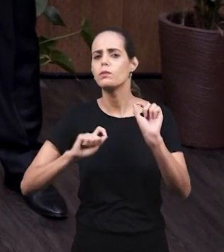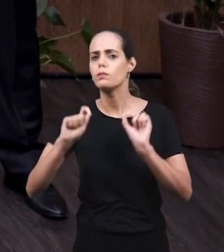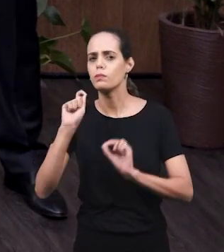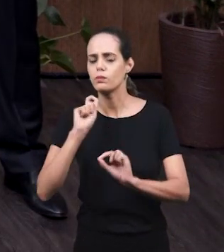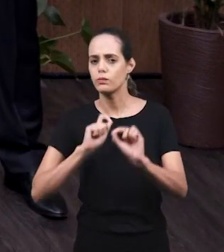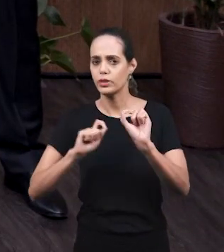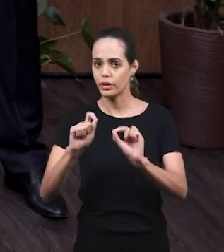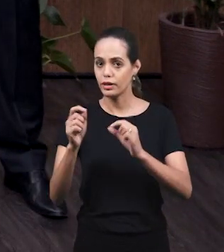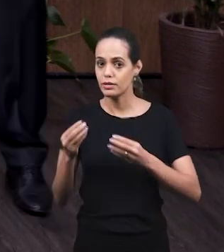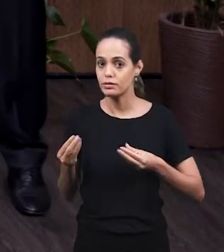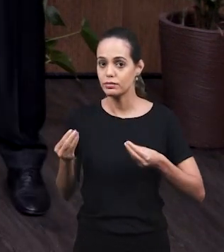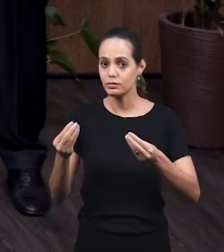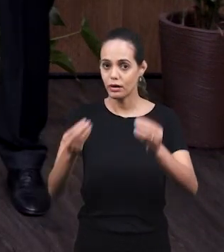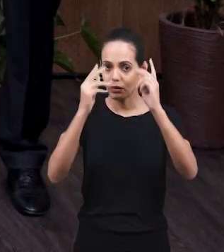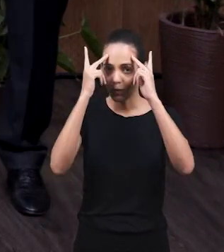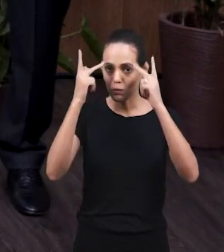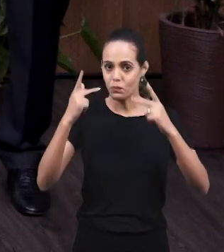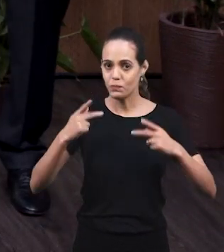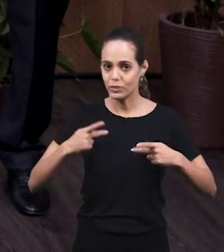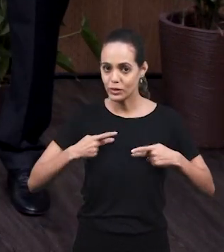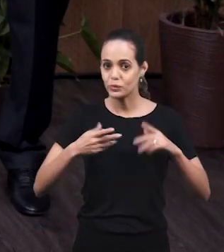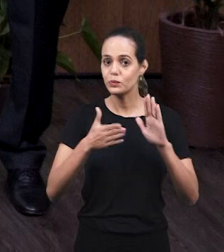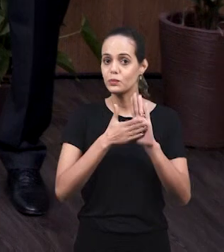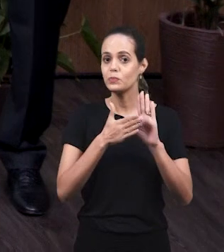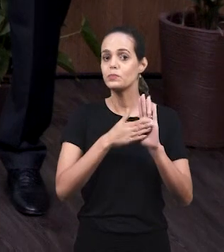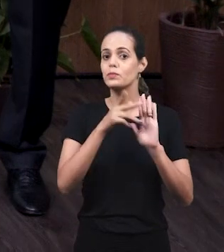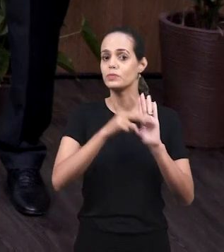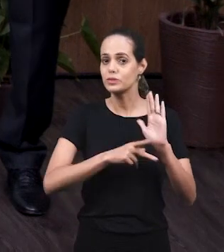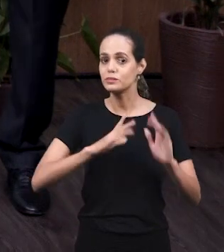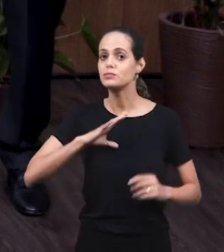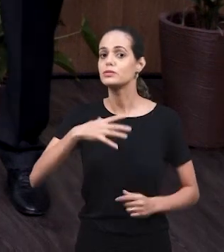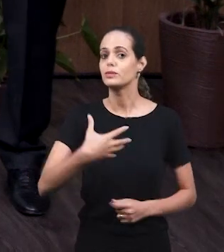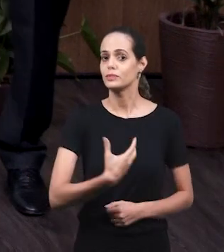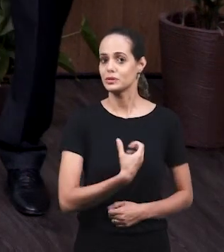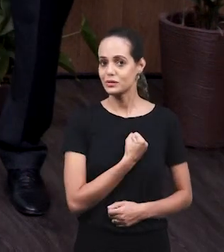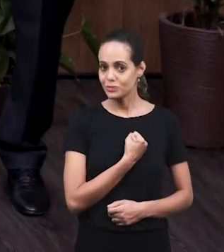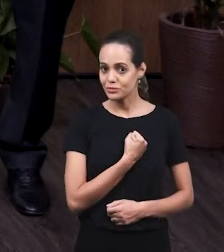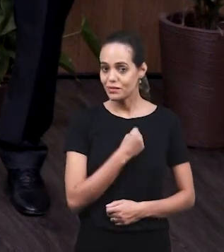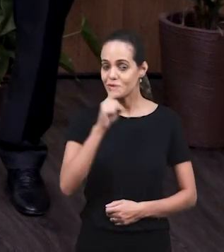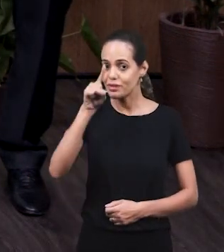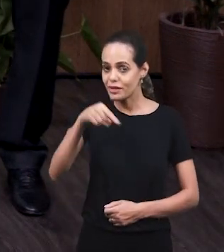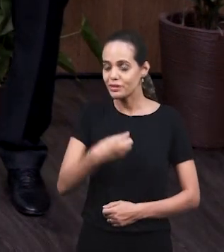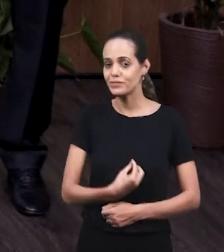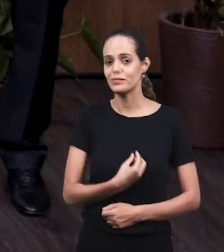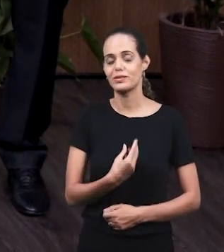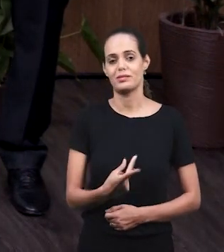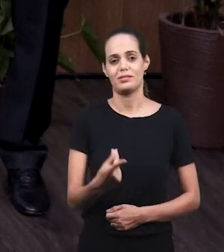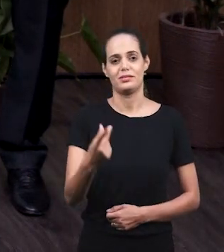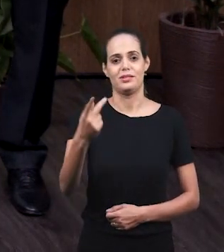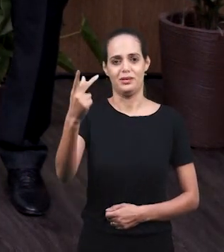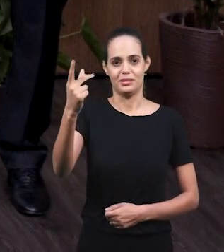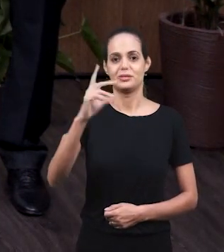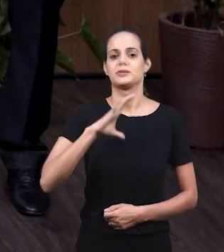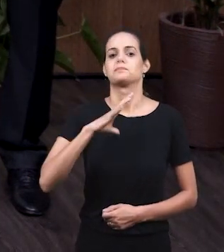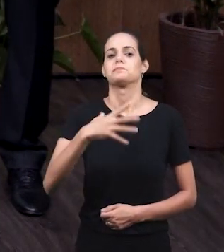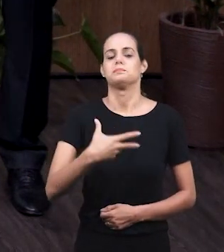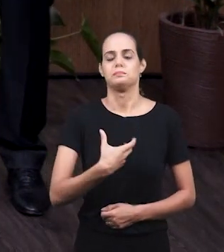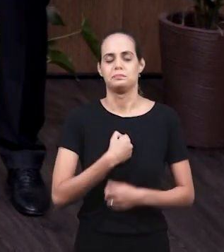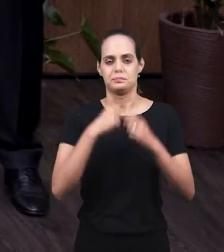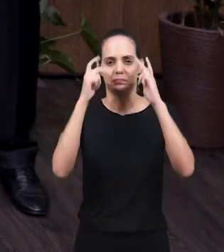principal amener à l'homme le projet du salut, la vie éternelle. Le salut de